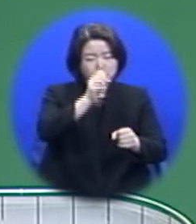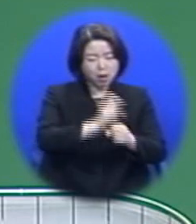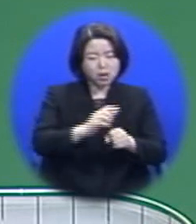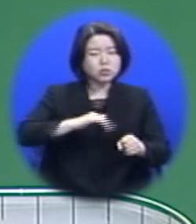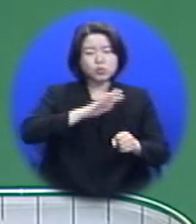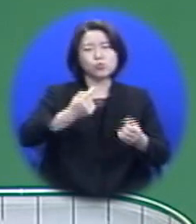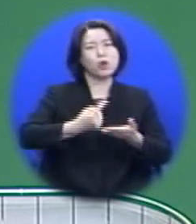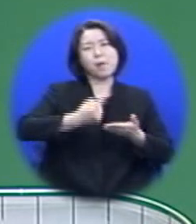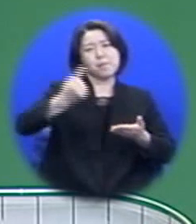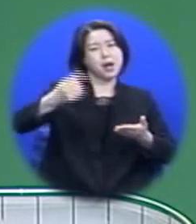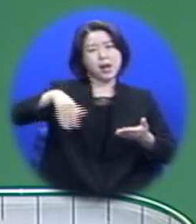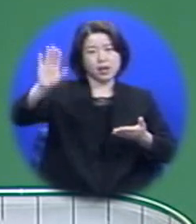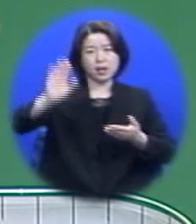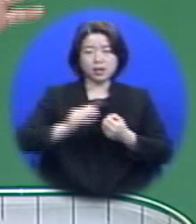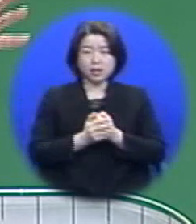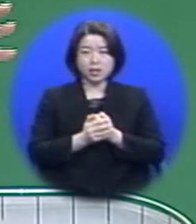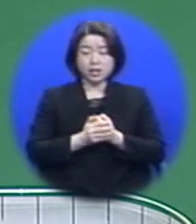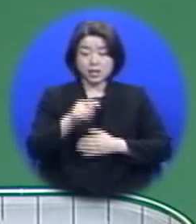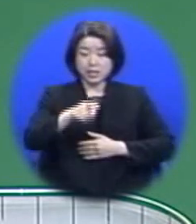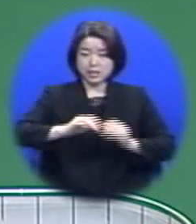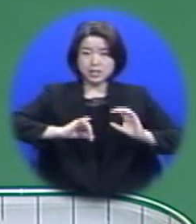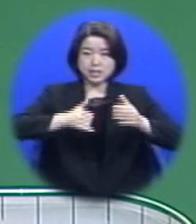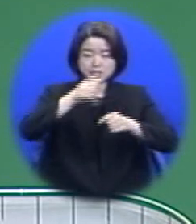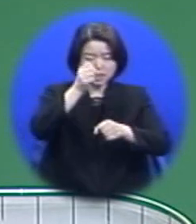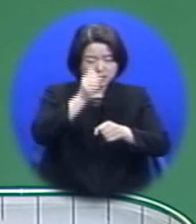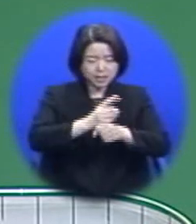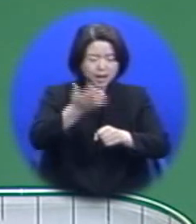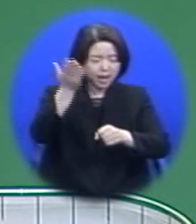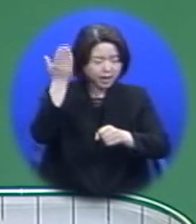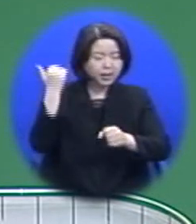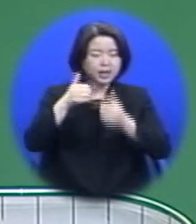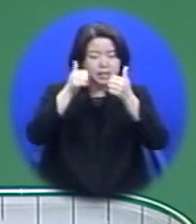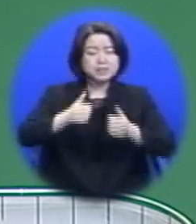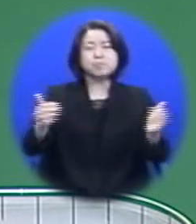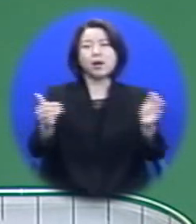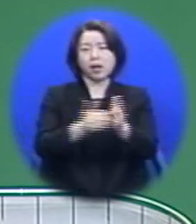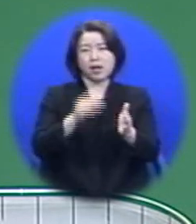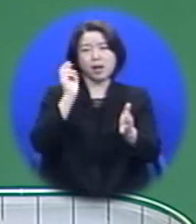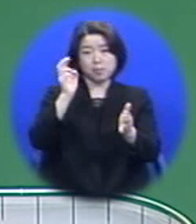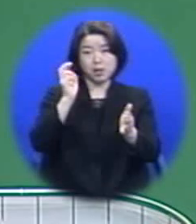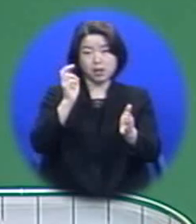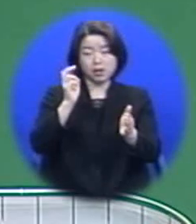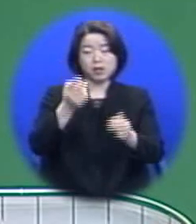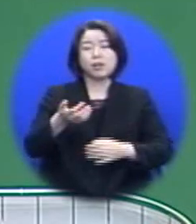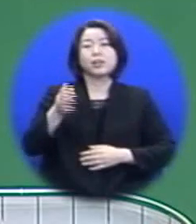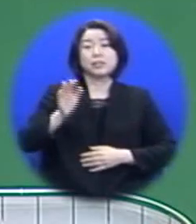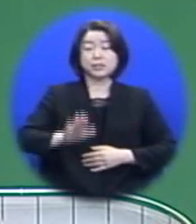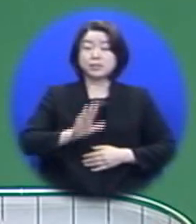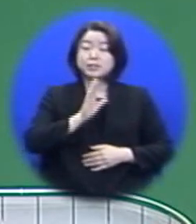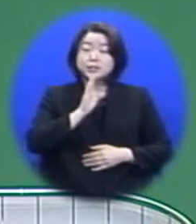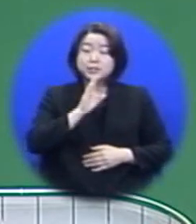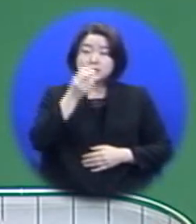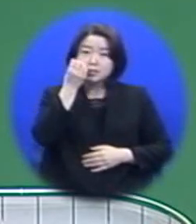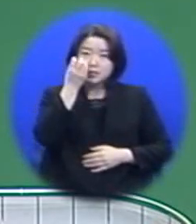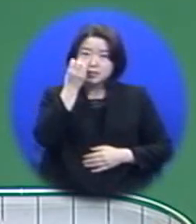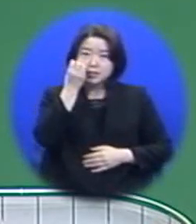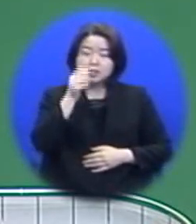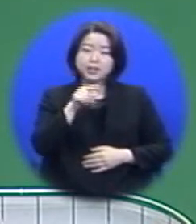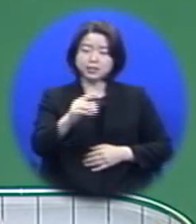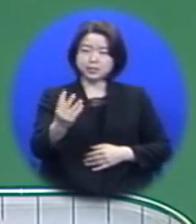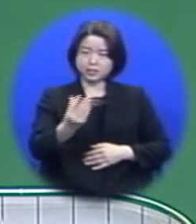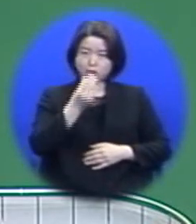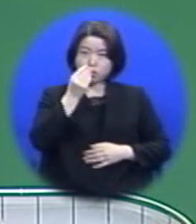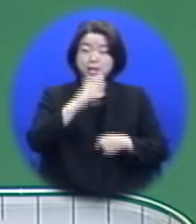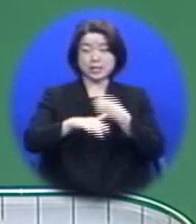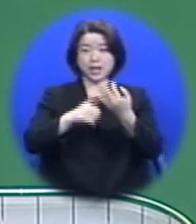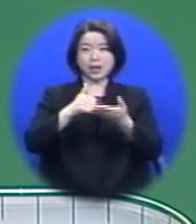것입니다이 세상은 벌써 심판을 받았을 것입니다 그런데 참 이상하게도 그 거룩하신